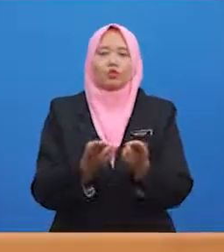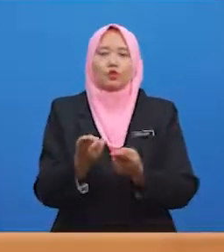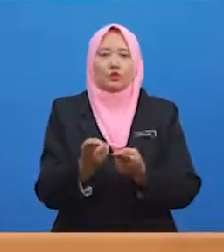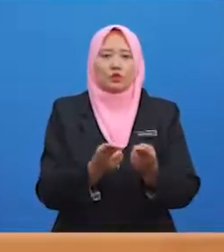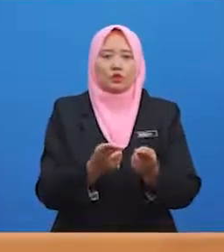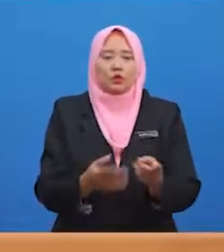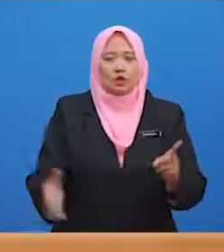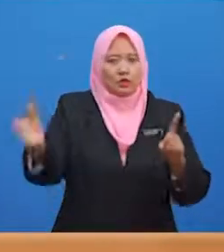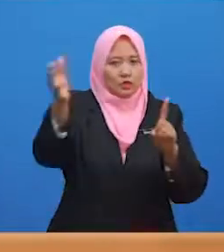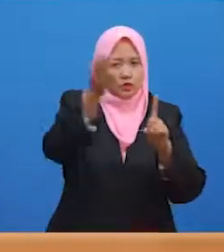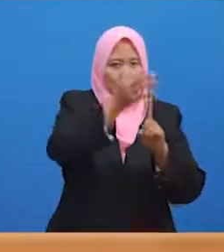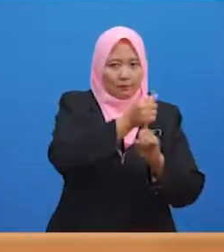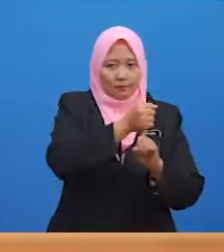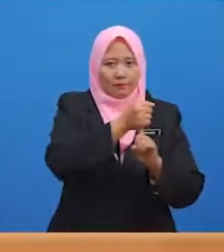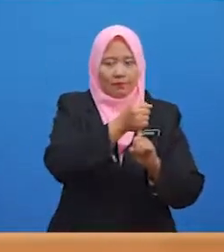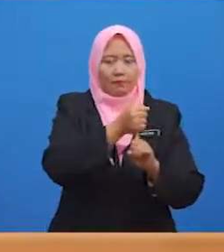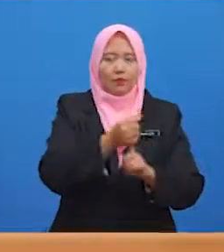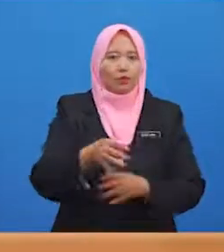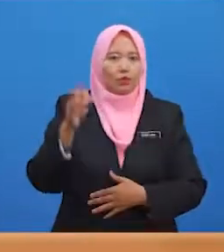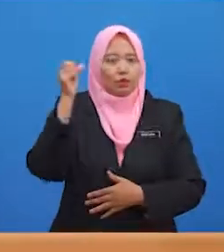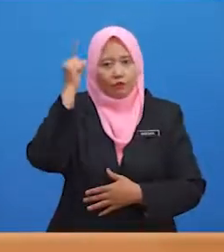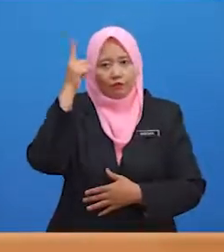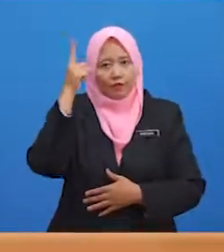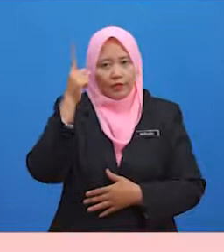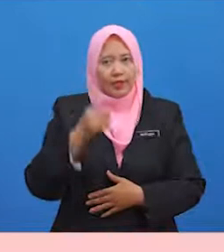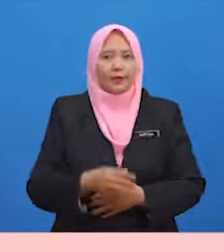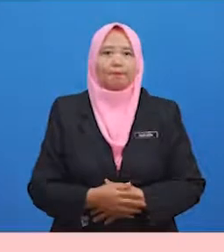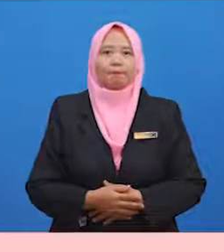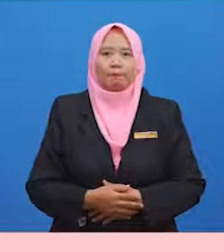mencapai pengetahuan dan kefahaman mengenai